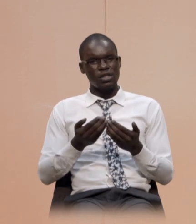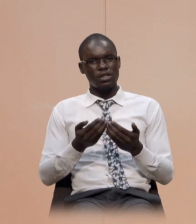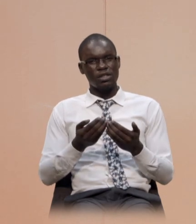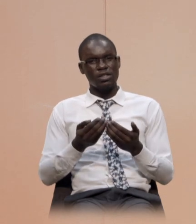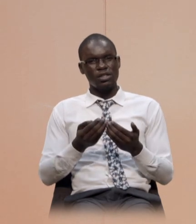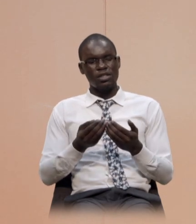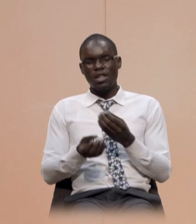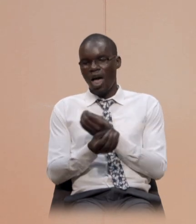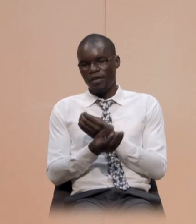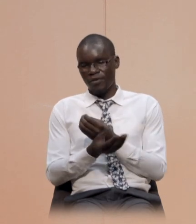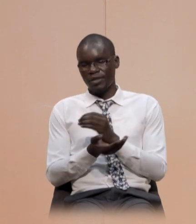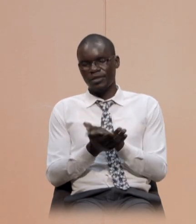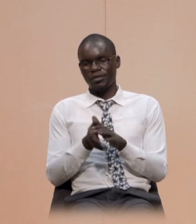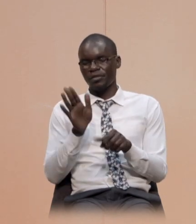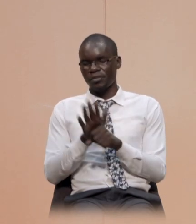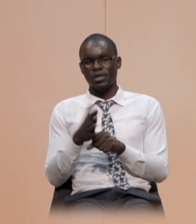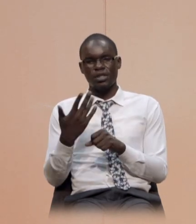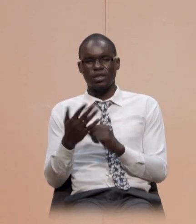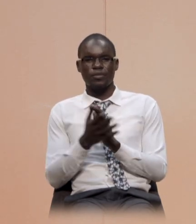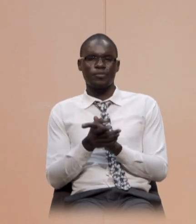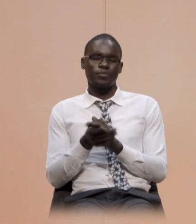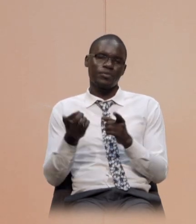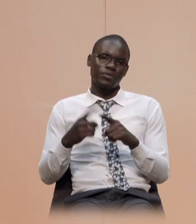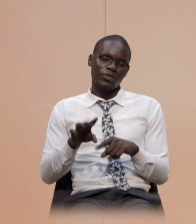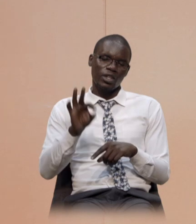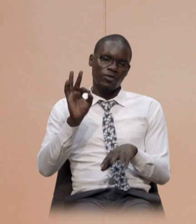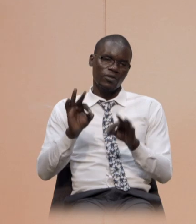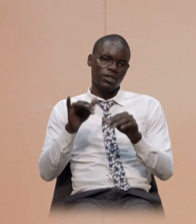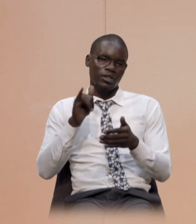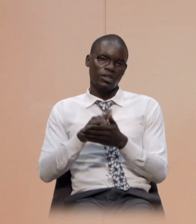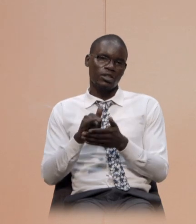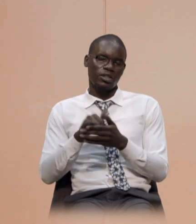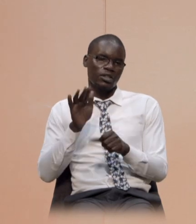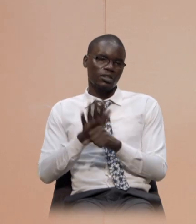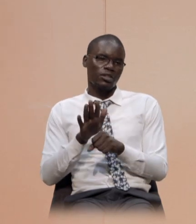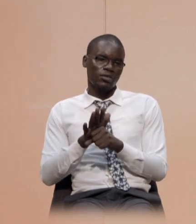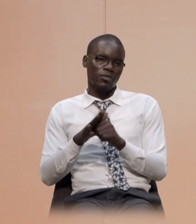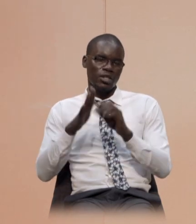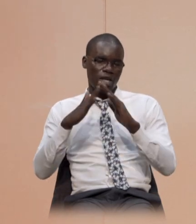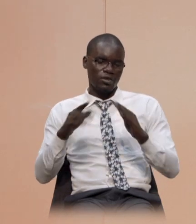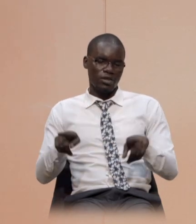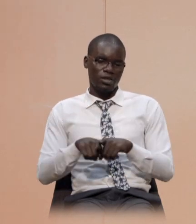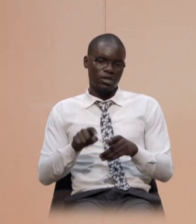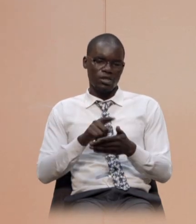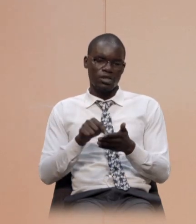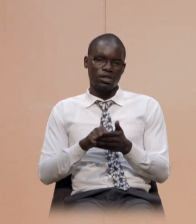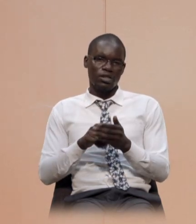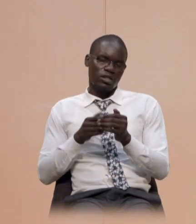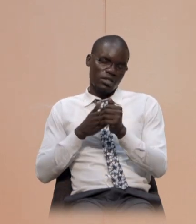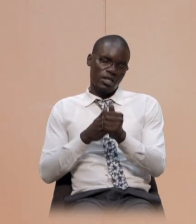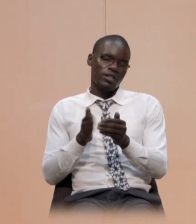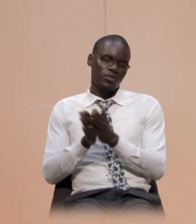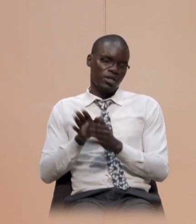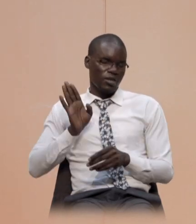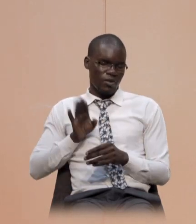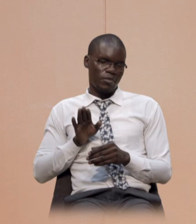mingi. Lakini utakuta ya kwamba nyumba nyingi kama hizo inaongozwa na wake na mama